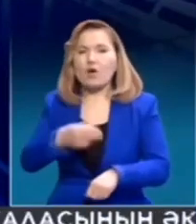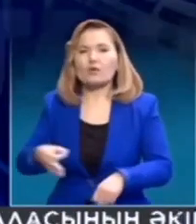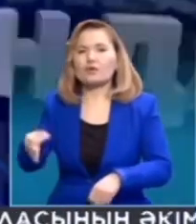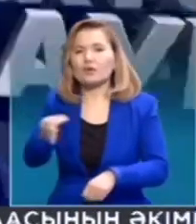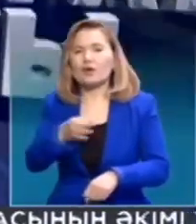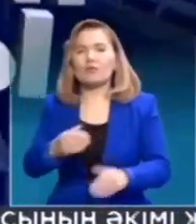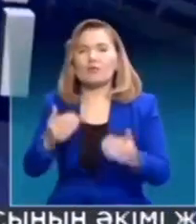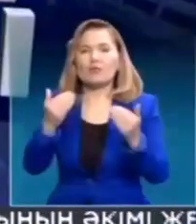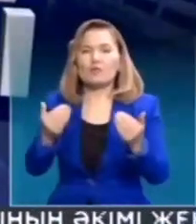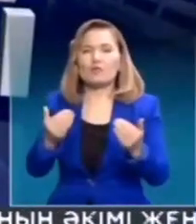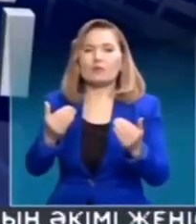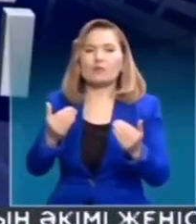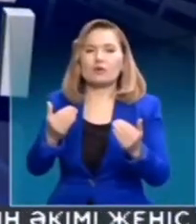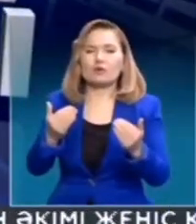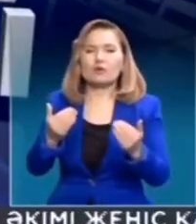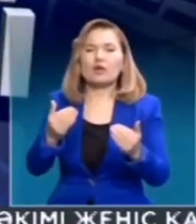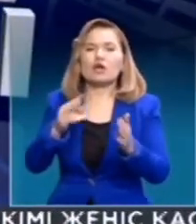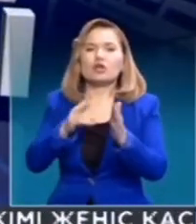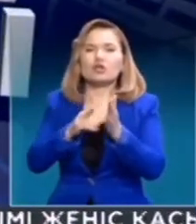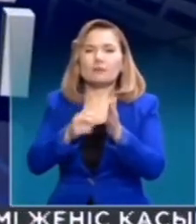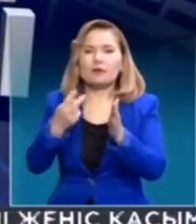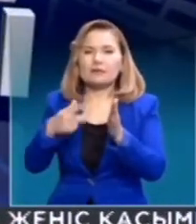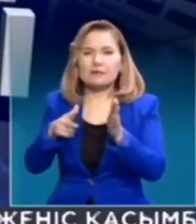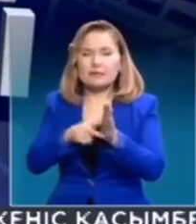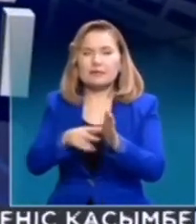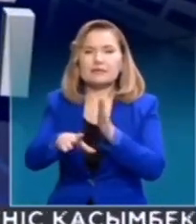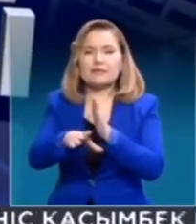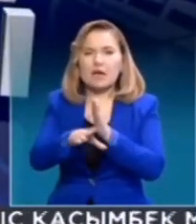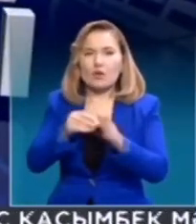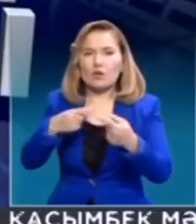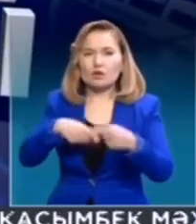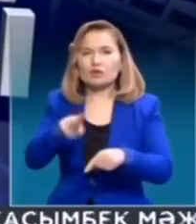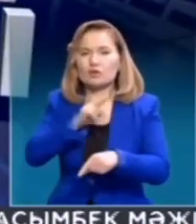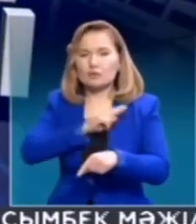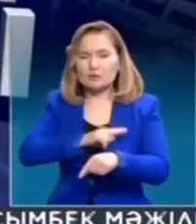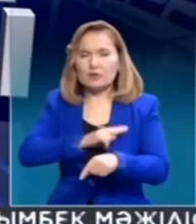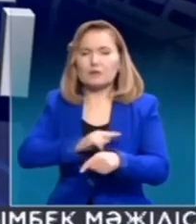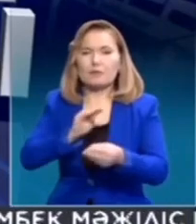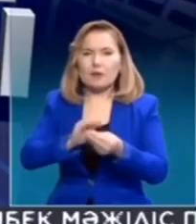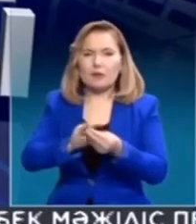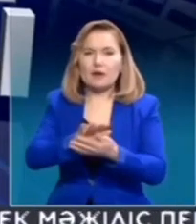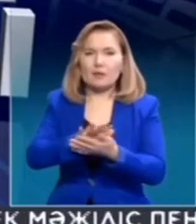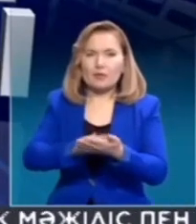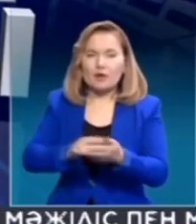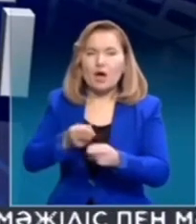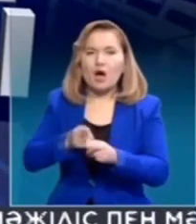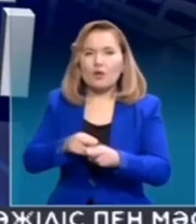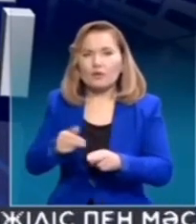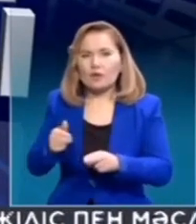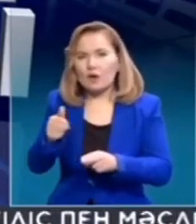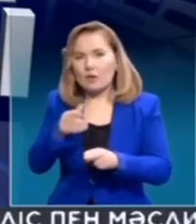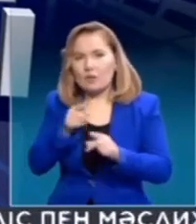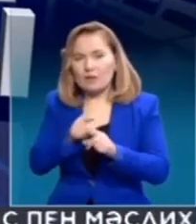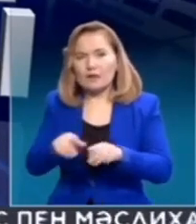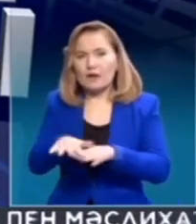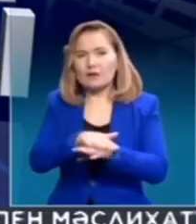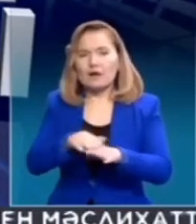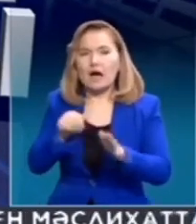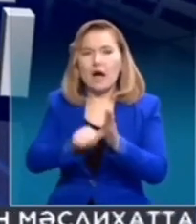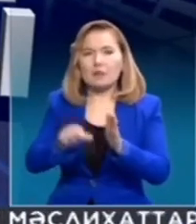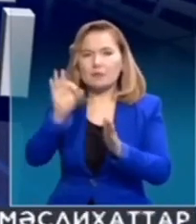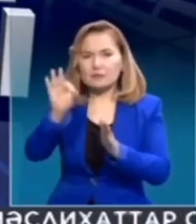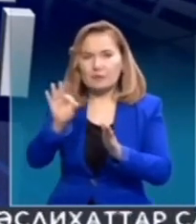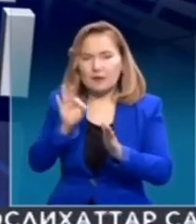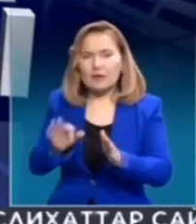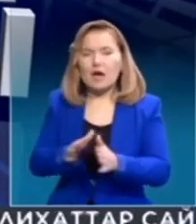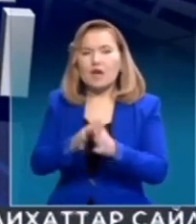Ақмола облысында бүгін 728 сайлау учаскесі жұмыс істеп тұр. Осы сағатқа тұрғындардың 60%-дан